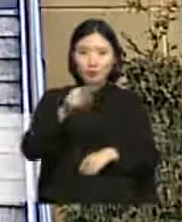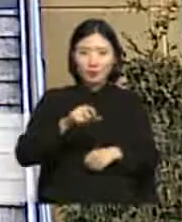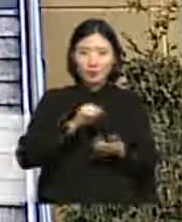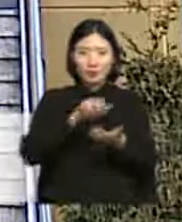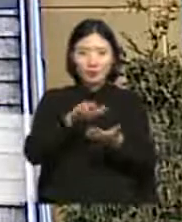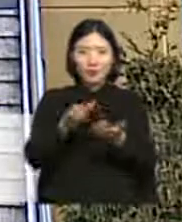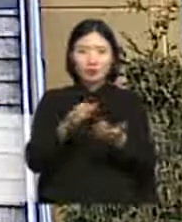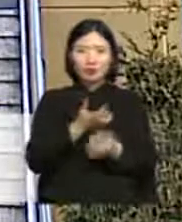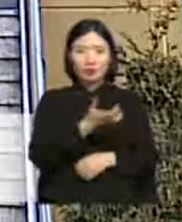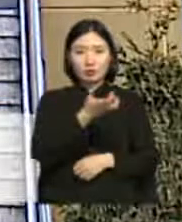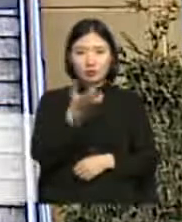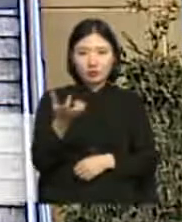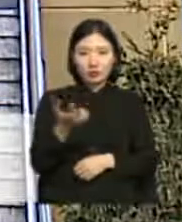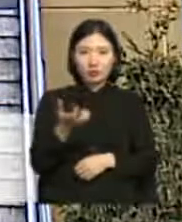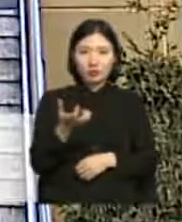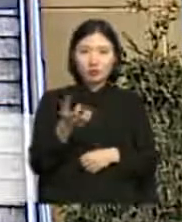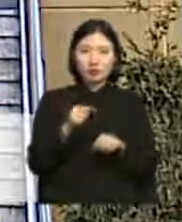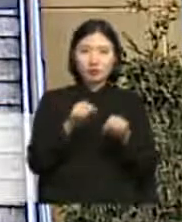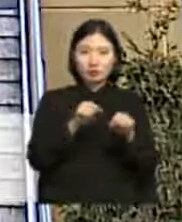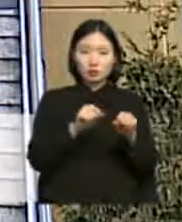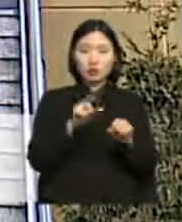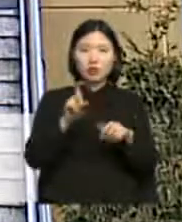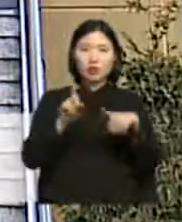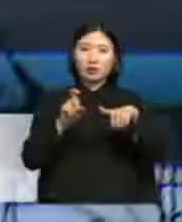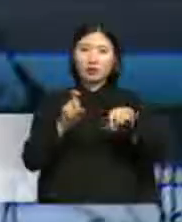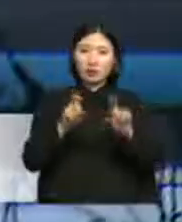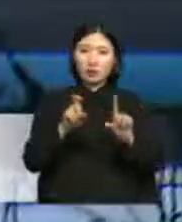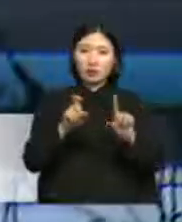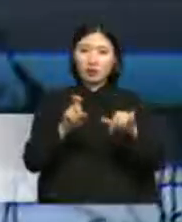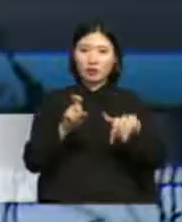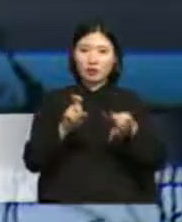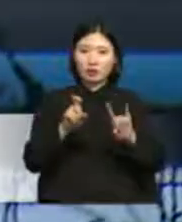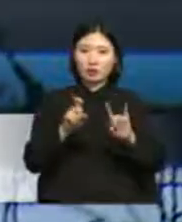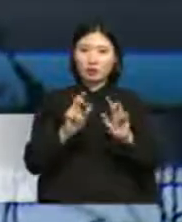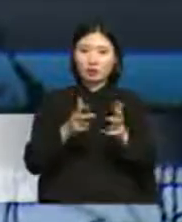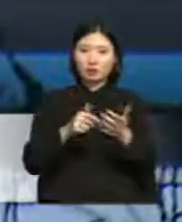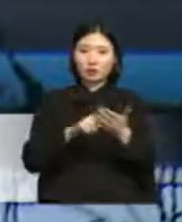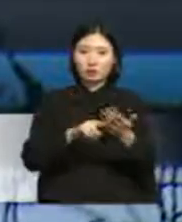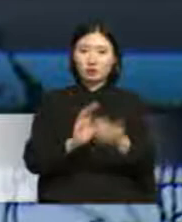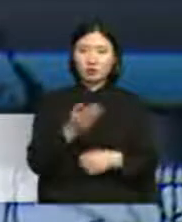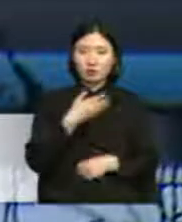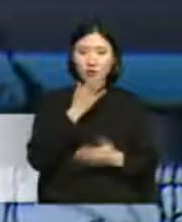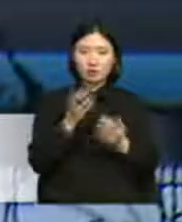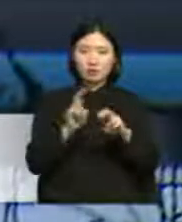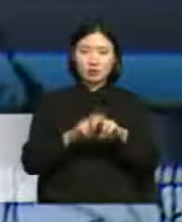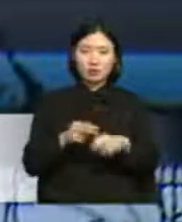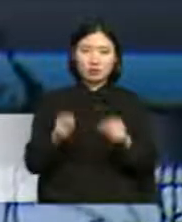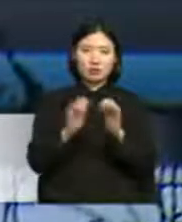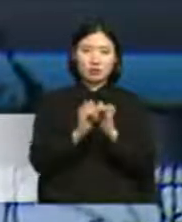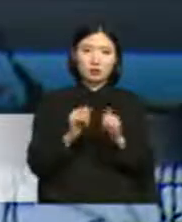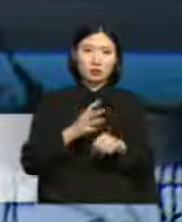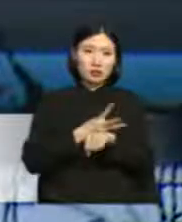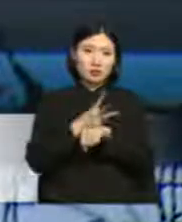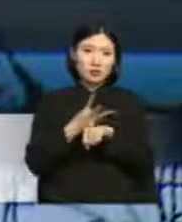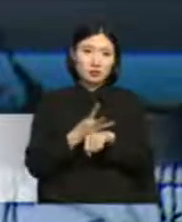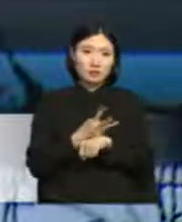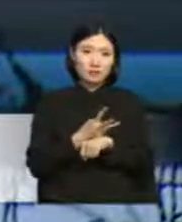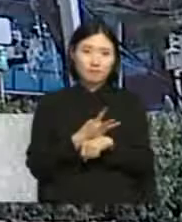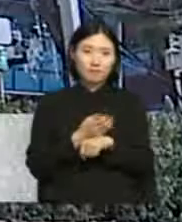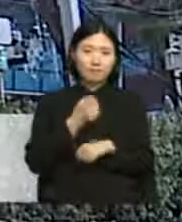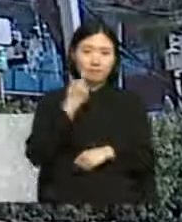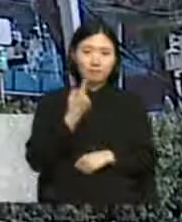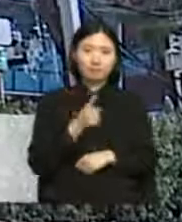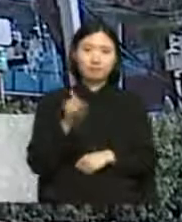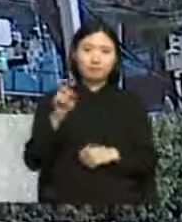과 이동식 스팀세차 등 10개 사업이 진행될 예정입니다 노인일자리 참여자 들은 보통 하루 3시간씩 한달에